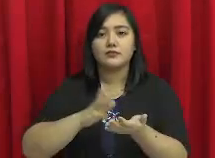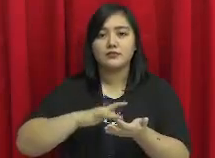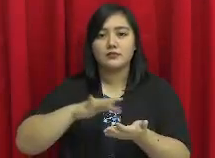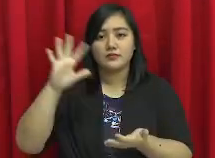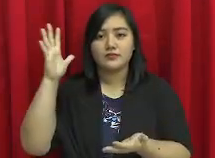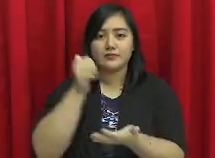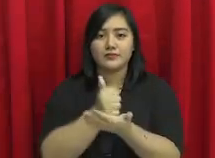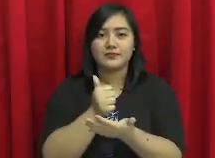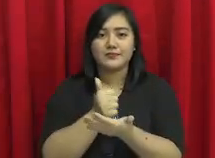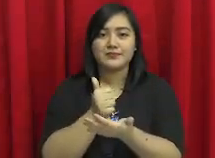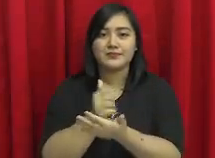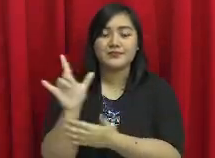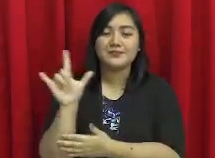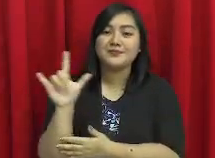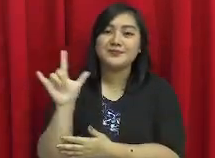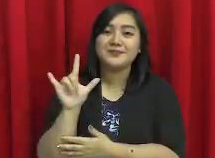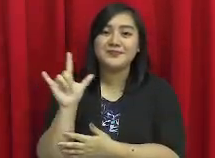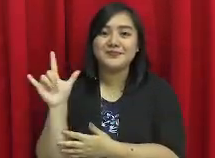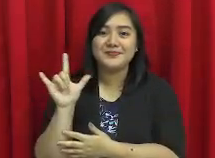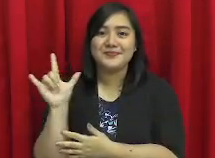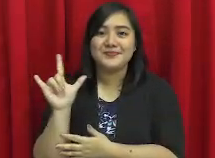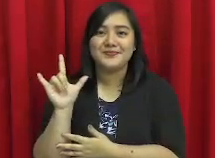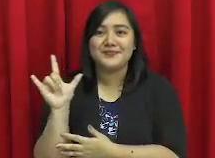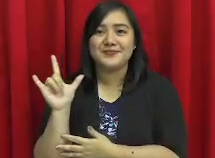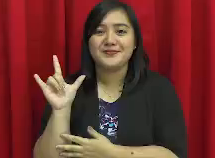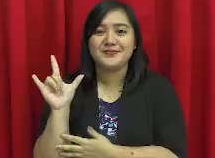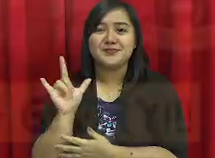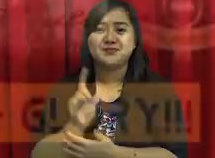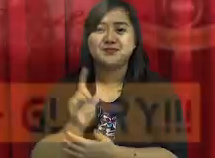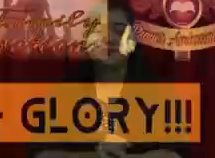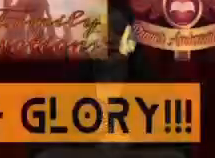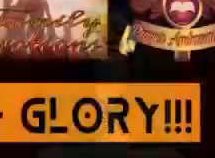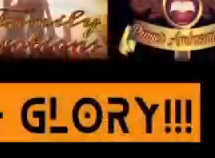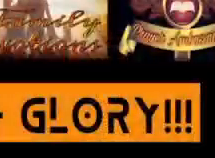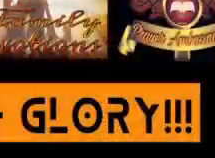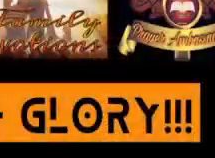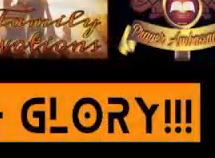be the glory. God bless us all. Have a blessed Friday.